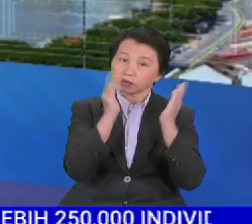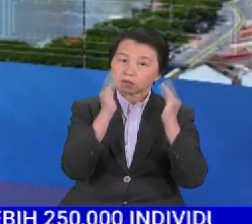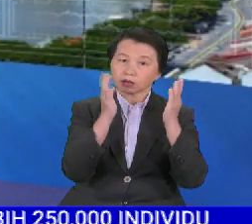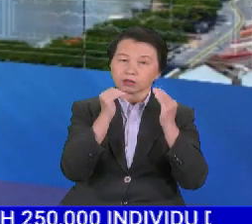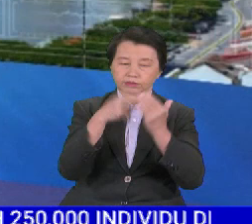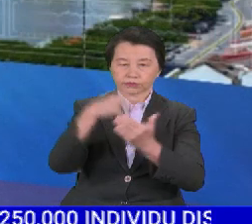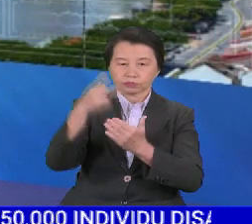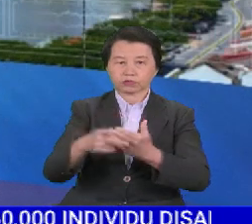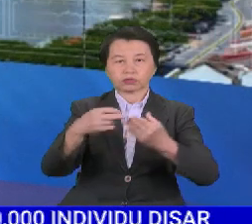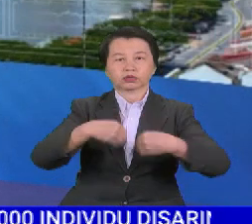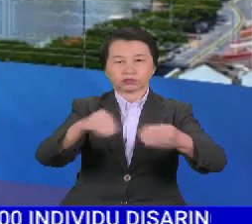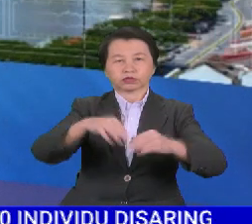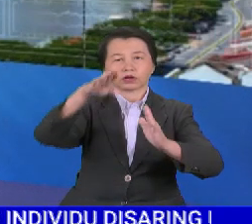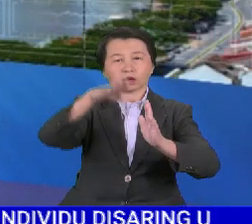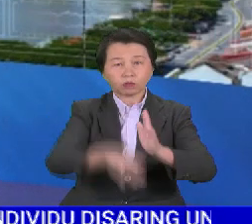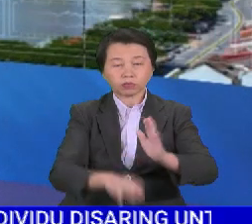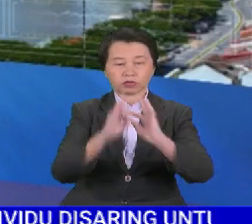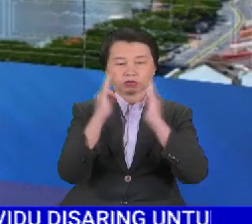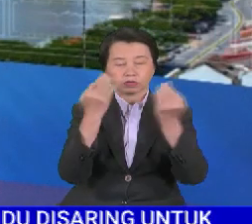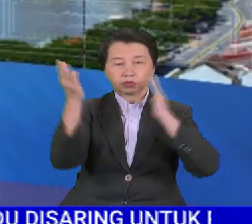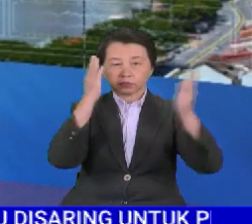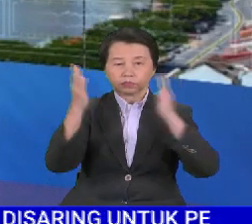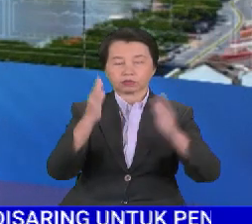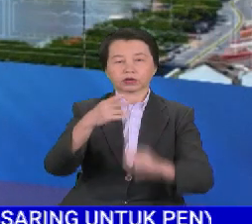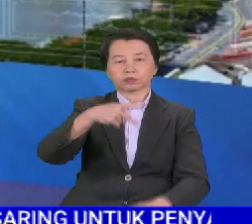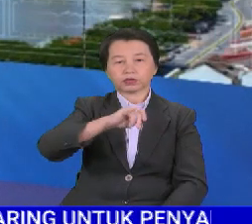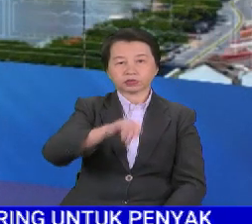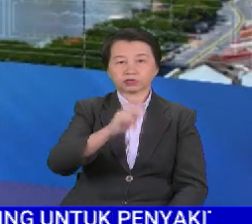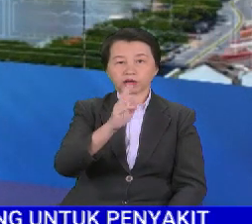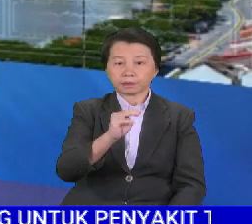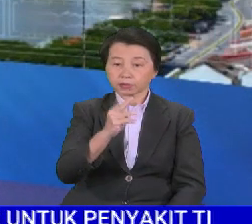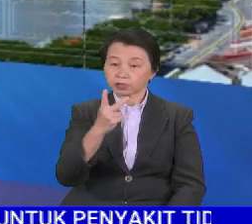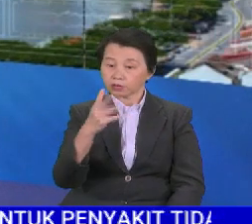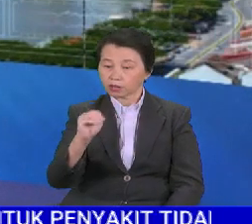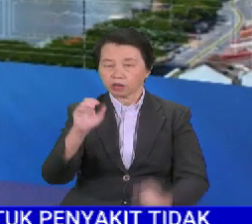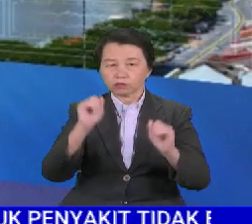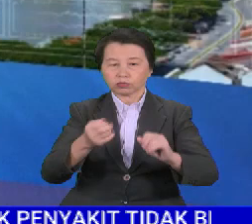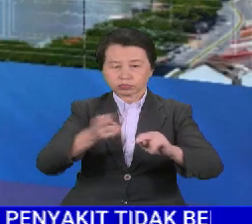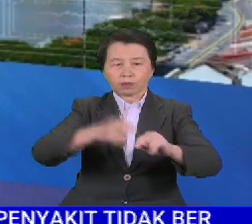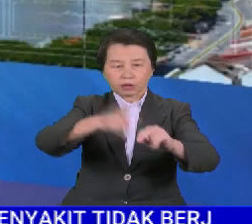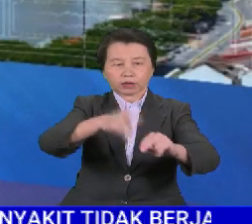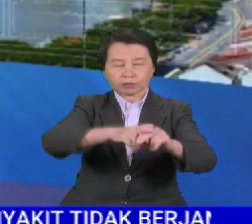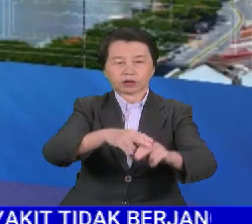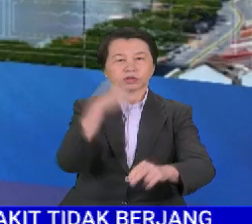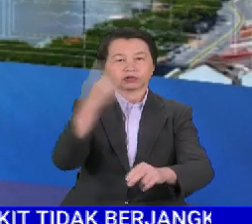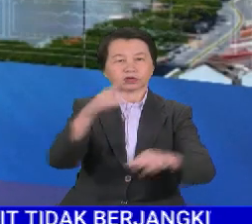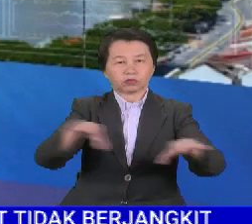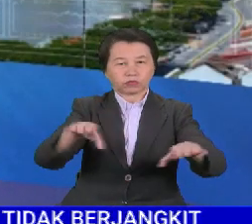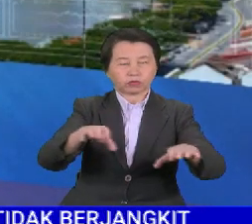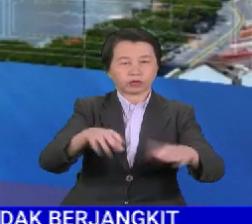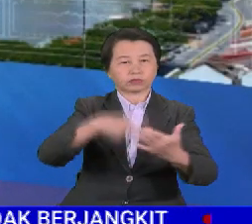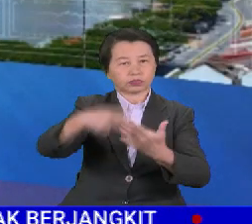agar program jualan murah keluarga Malaysia PJMKM dapat diperluas dan dikerapkan penganjurannya.